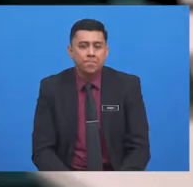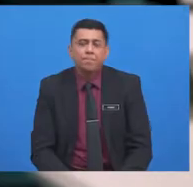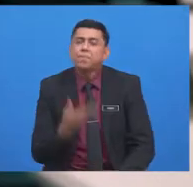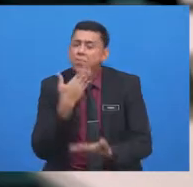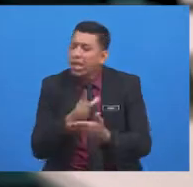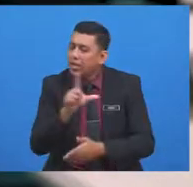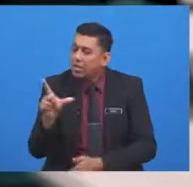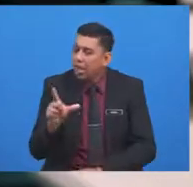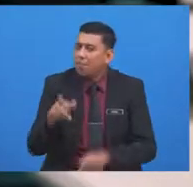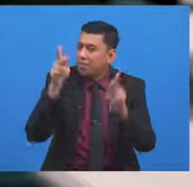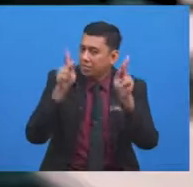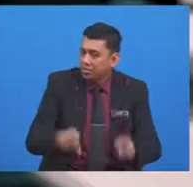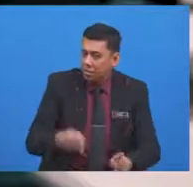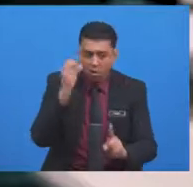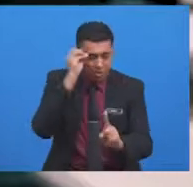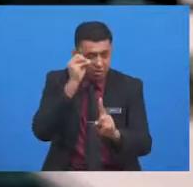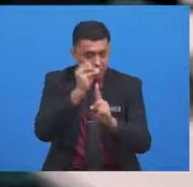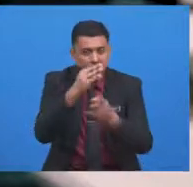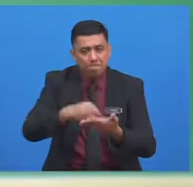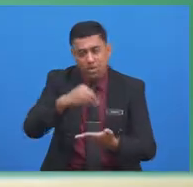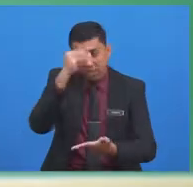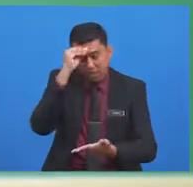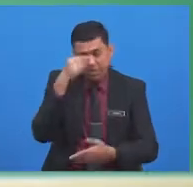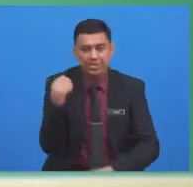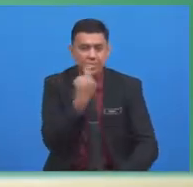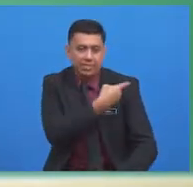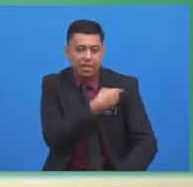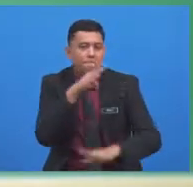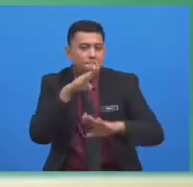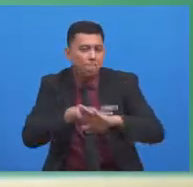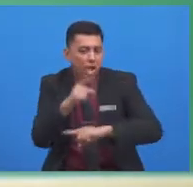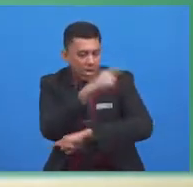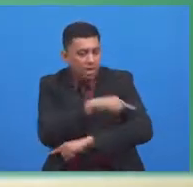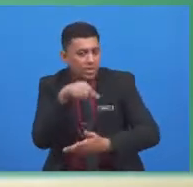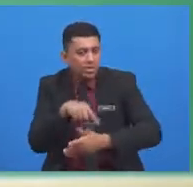Baiklah pelajar, objektif kedua pembelajaran kita pada hari ini ialah